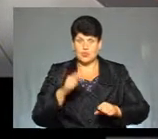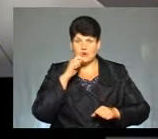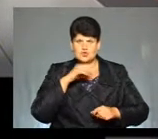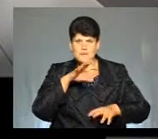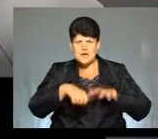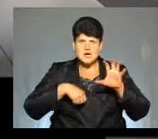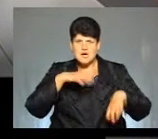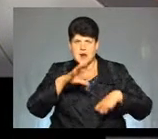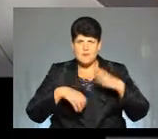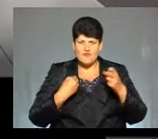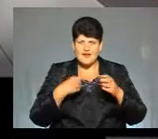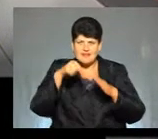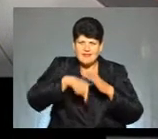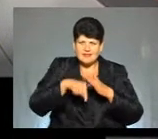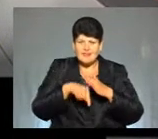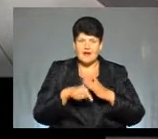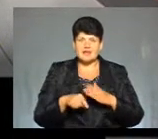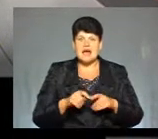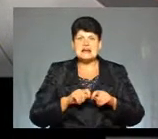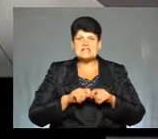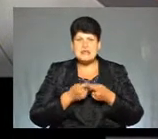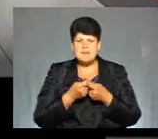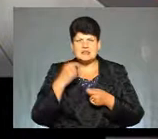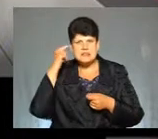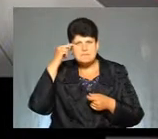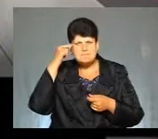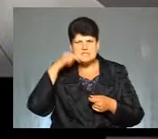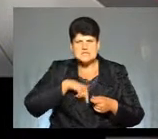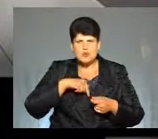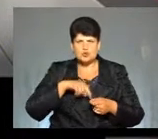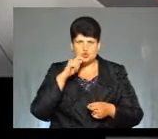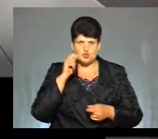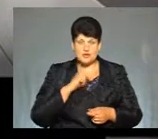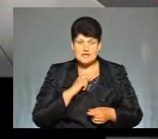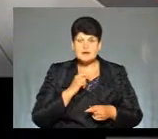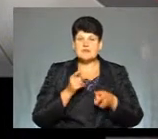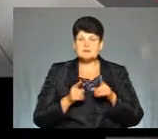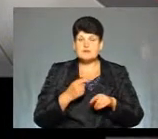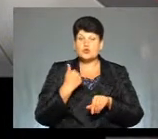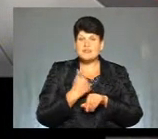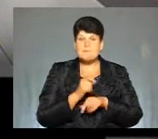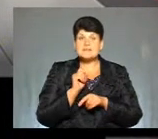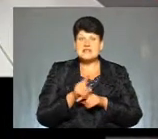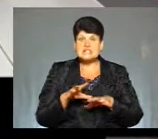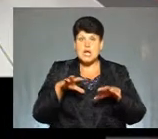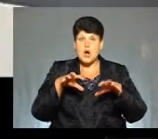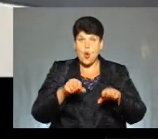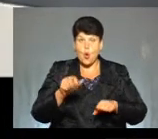грабувати ресурси, а зламати психологічно українців. Насправді, основне призначення окупанта